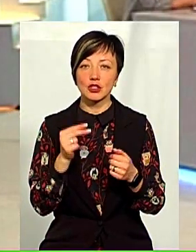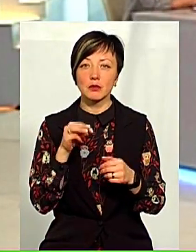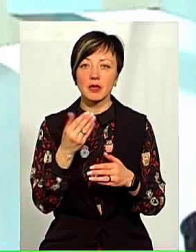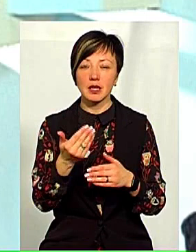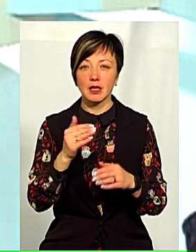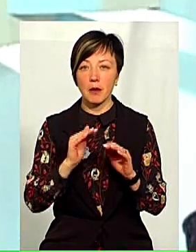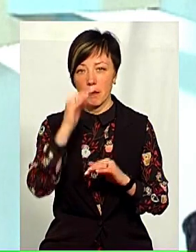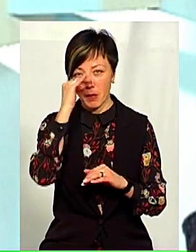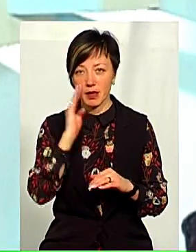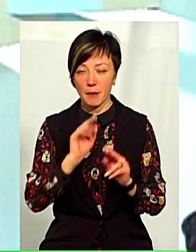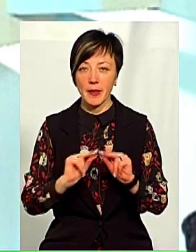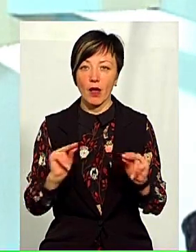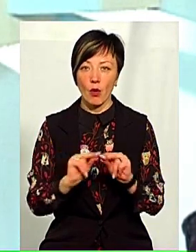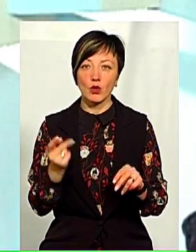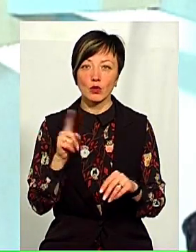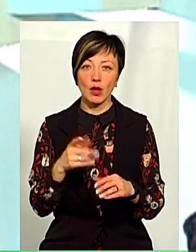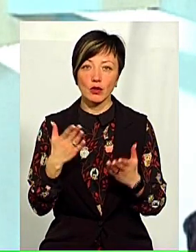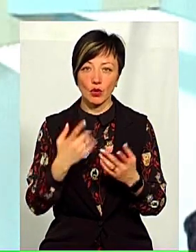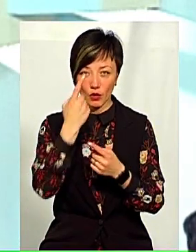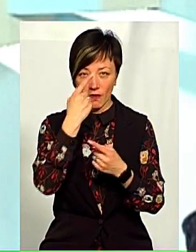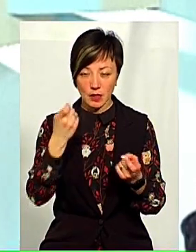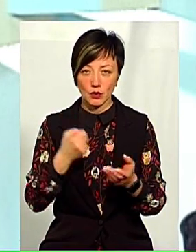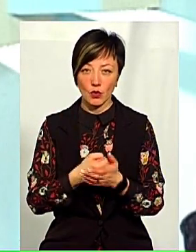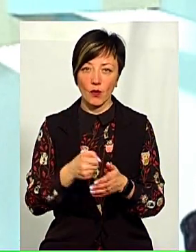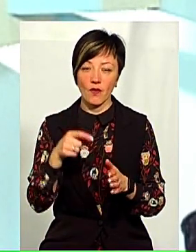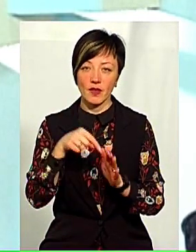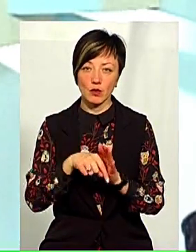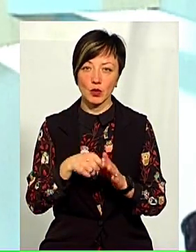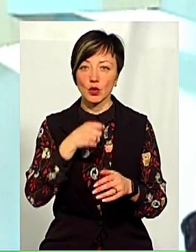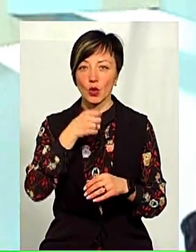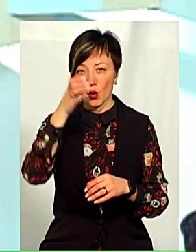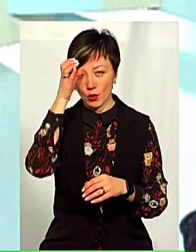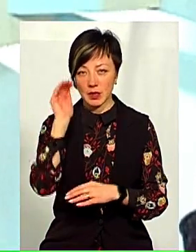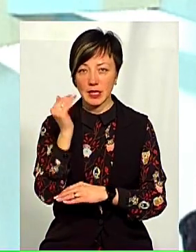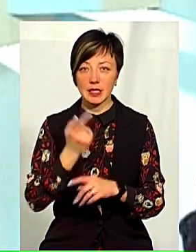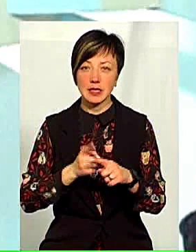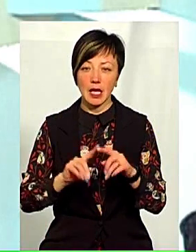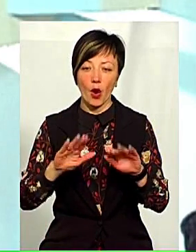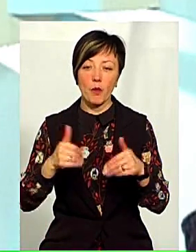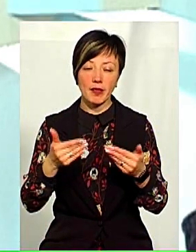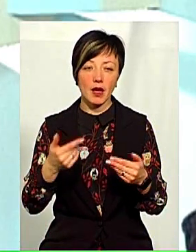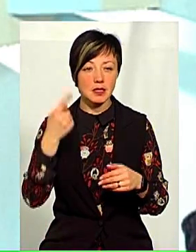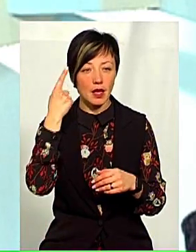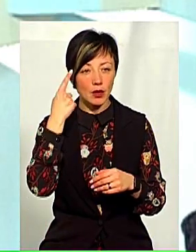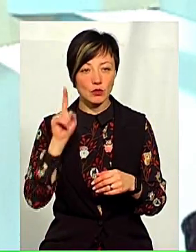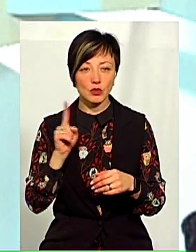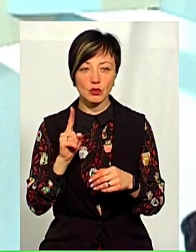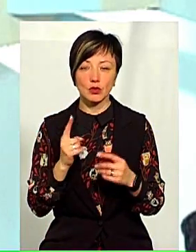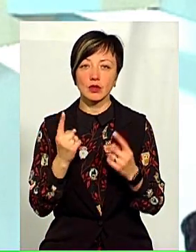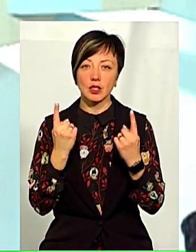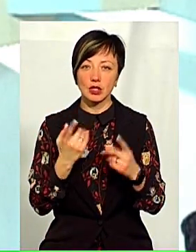батьки і педагоги. Тому то, якщо довести до відома, до розуму дитини оці рекомендації, то я думаю, що значна